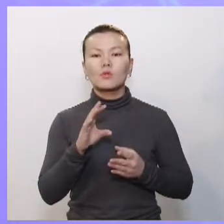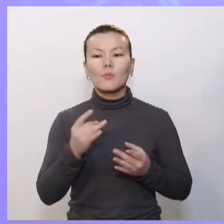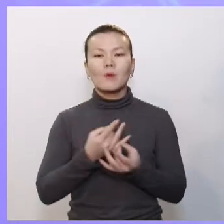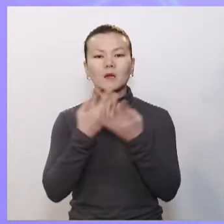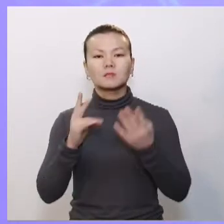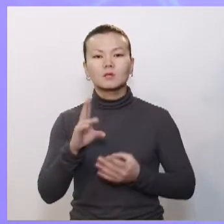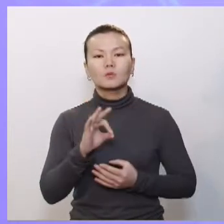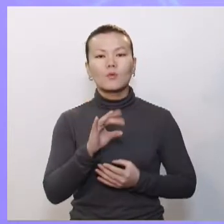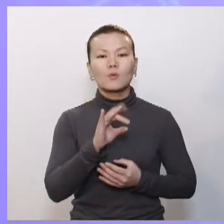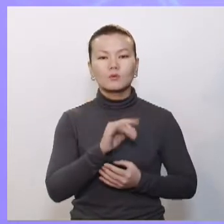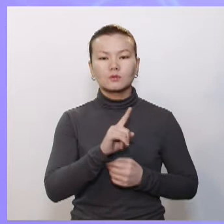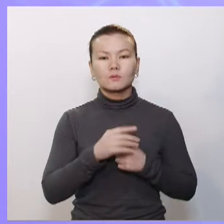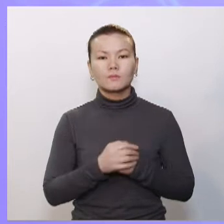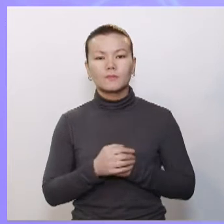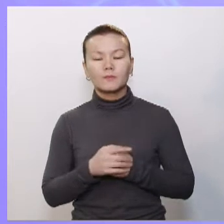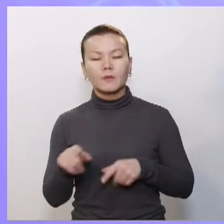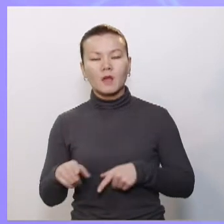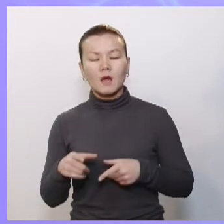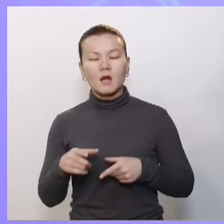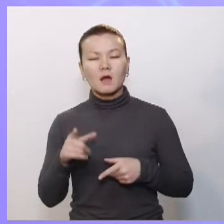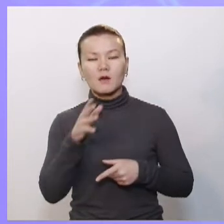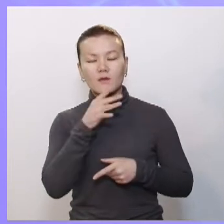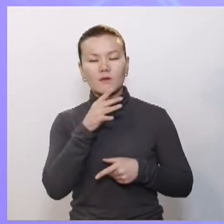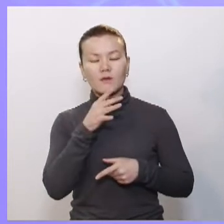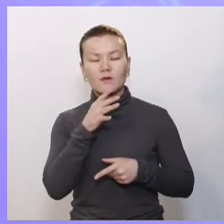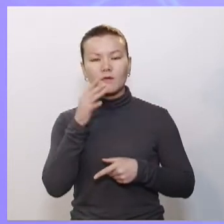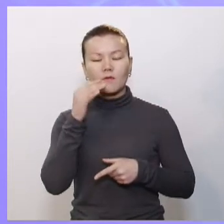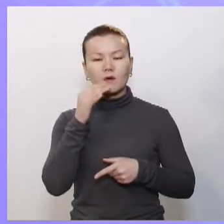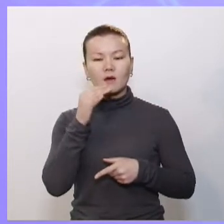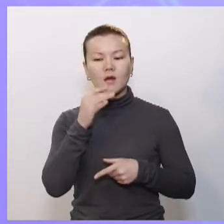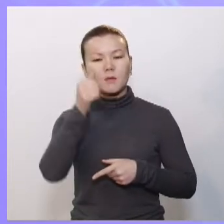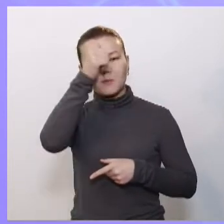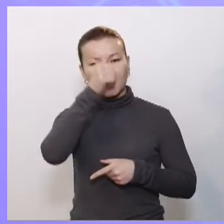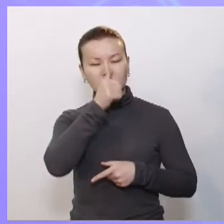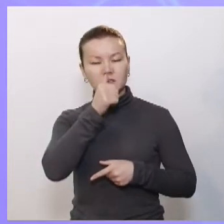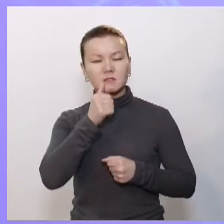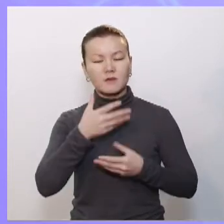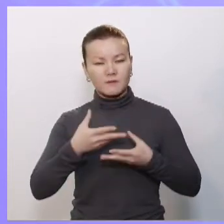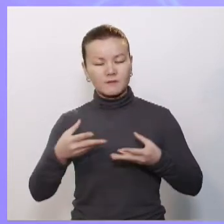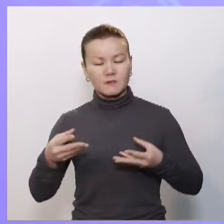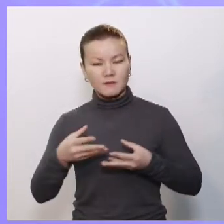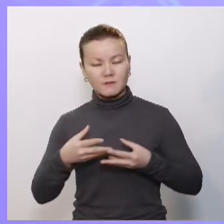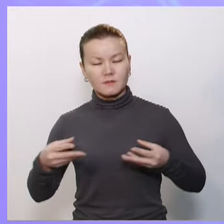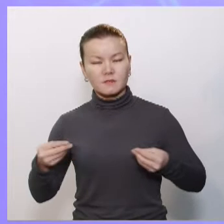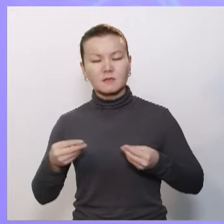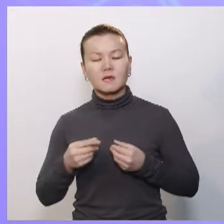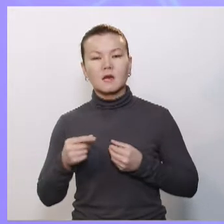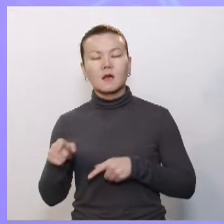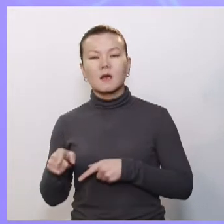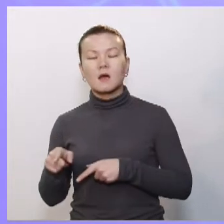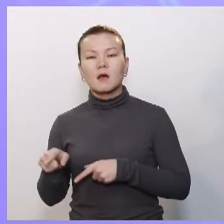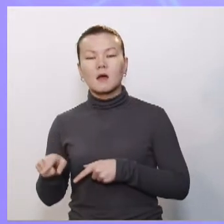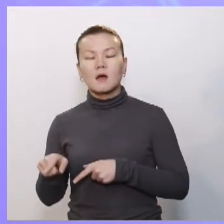Жаз айлары жалган куран март, чын куран